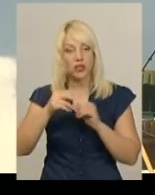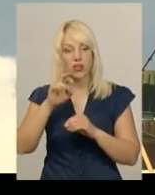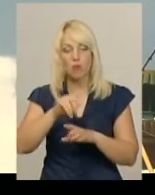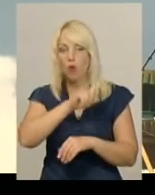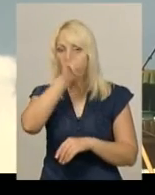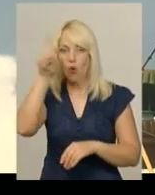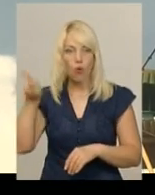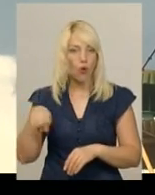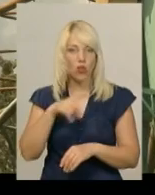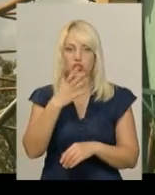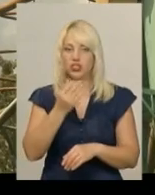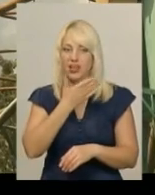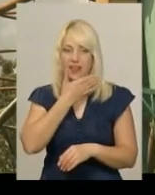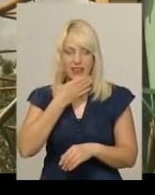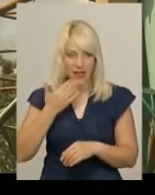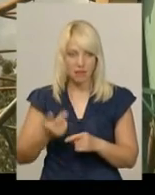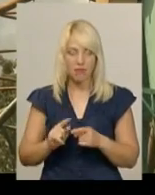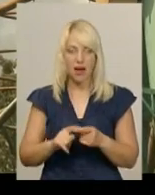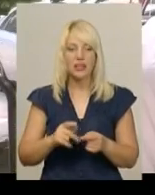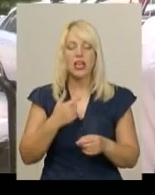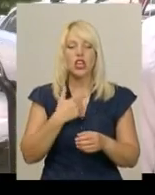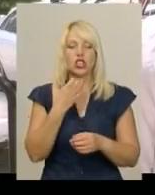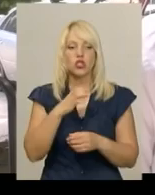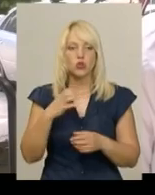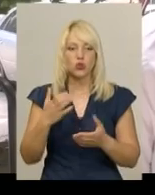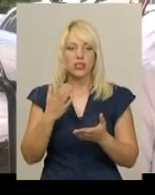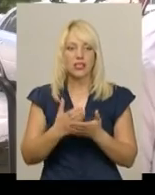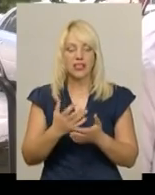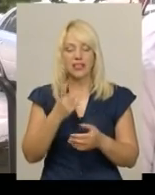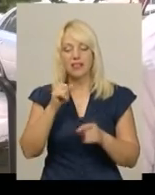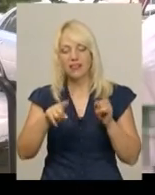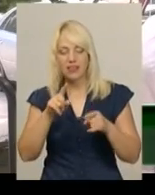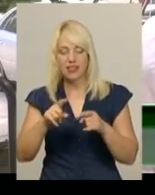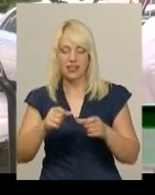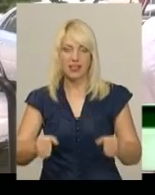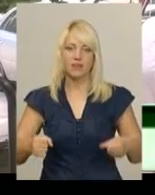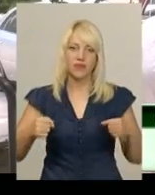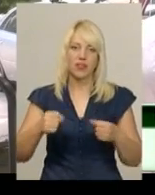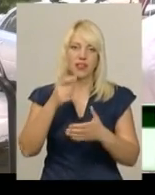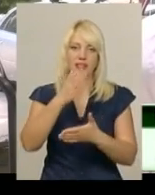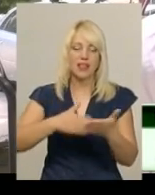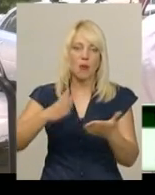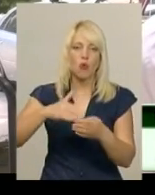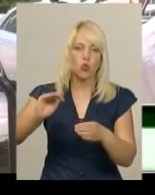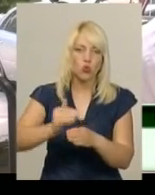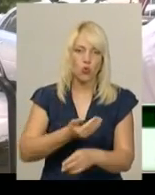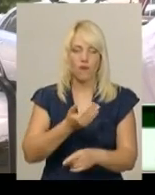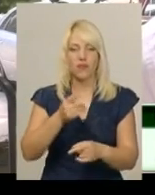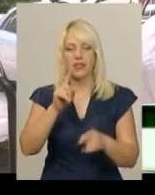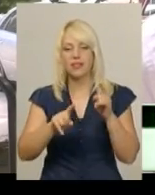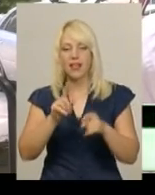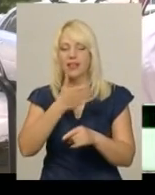Атракціонів підвищеної небезпеки в області близько сотні. Зараз деякі демонтовані, деякі не працюють, так як